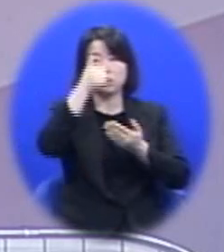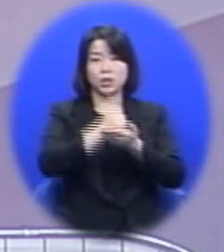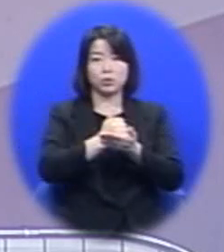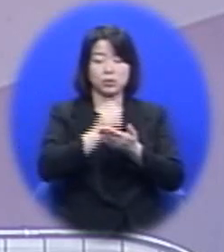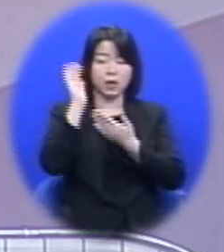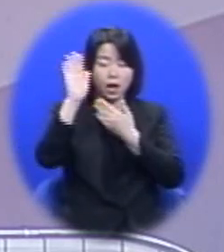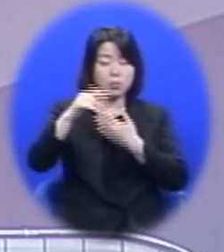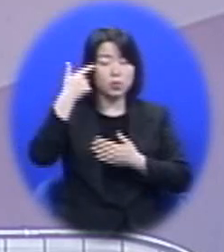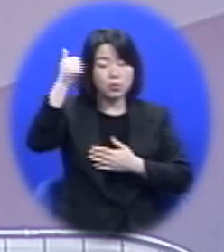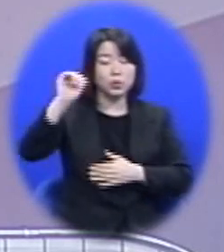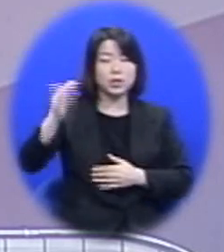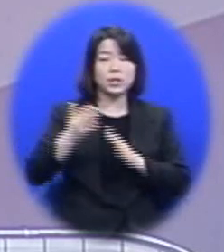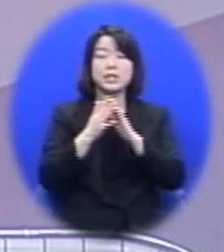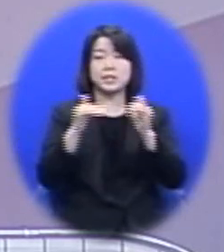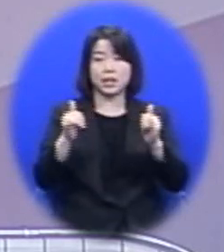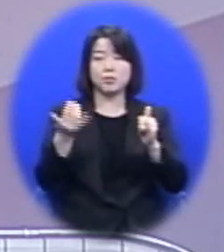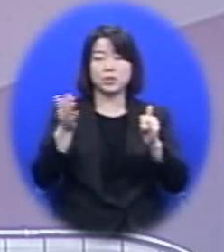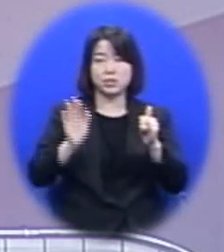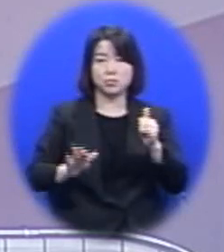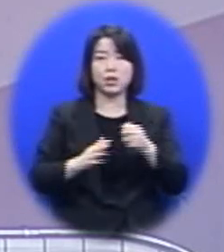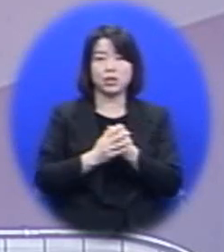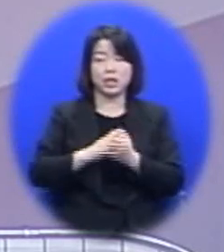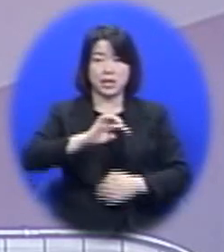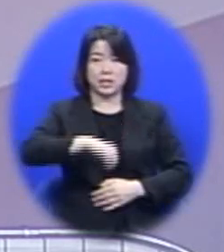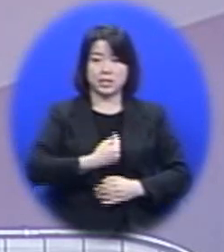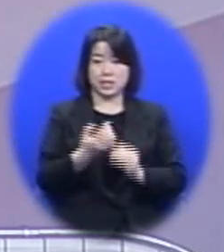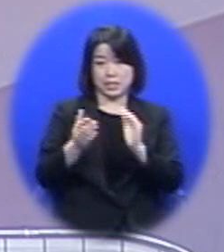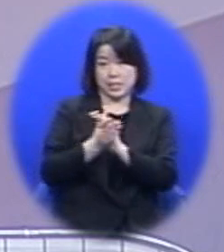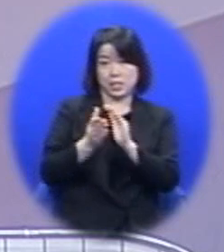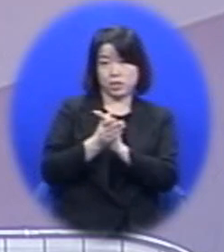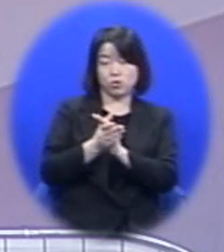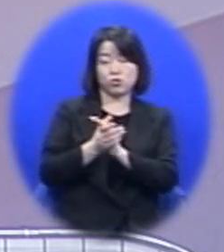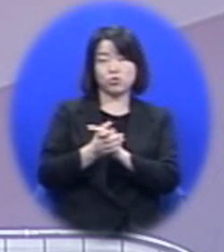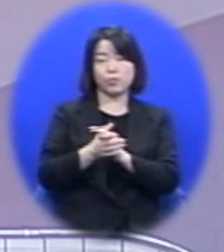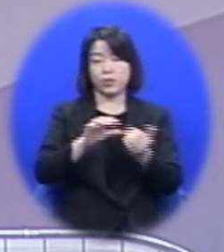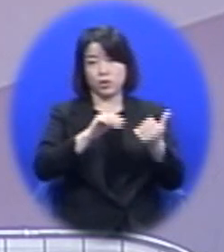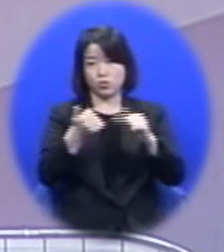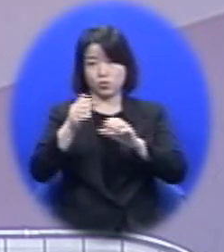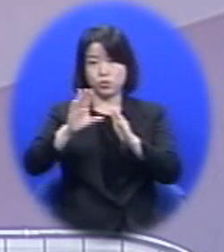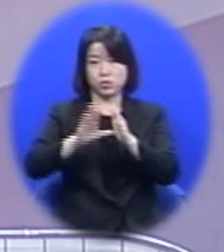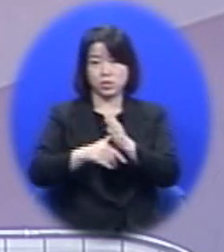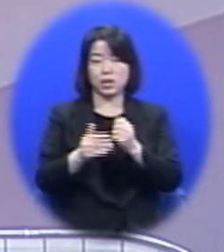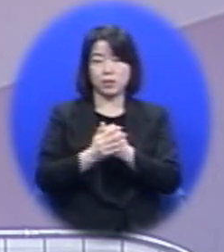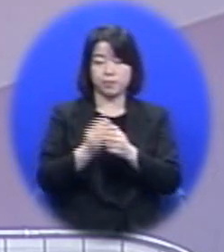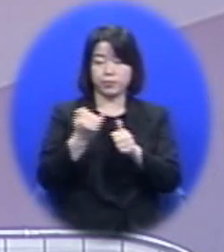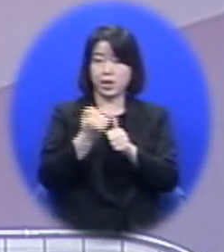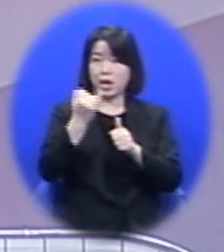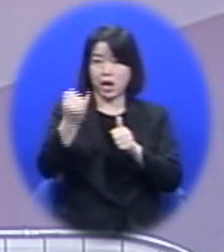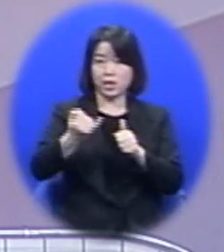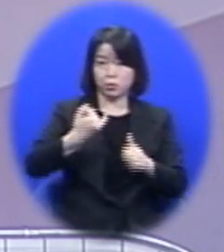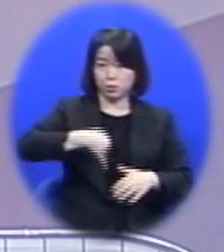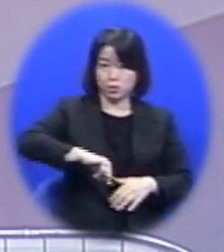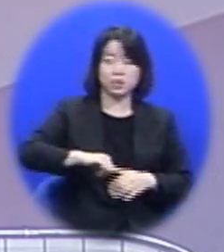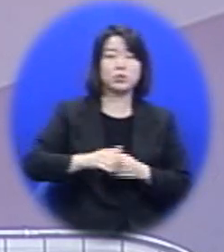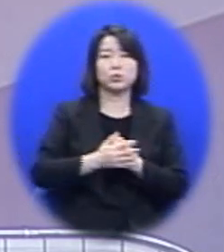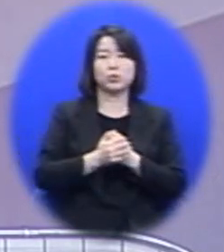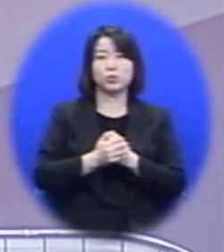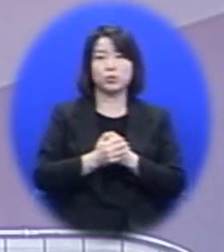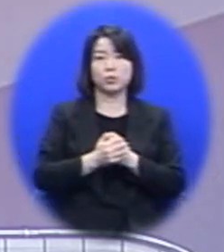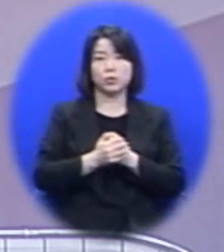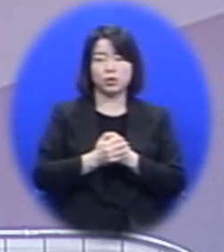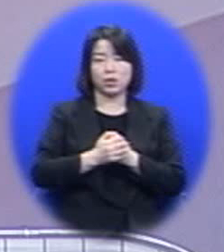될 사람이었지만 그는 자기 친구가 죽으면서 아내도 자녀들도